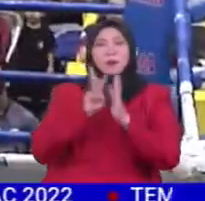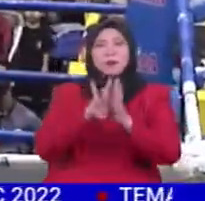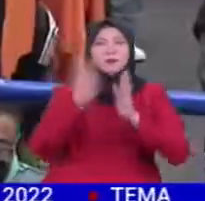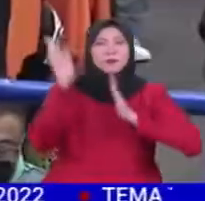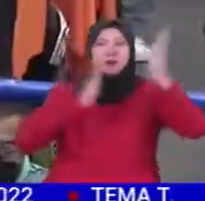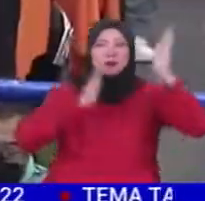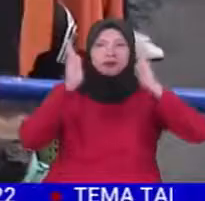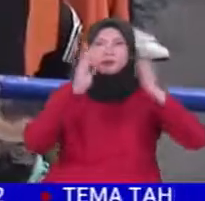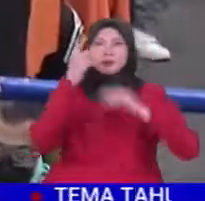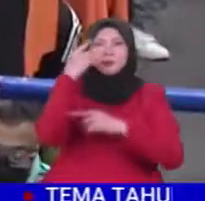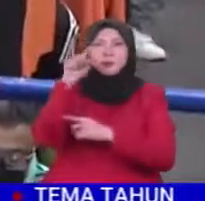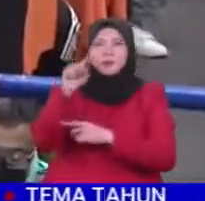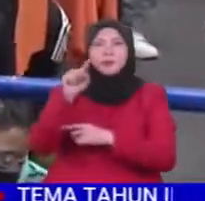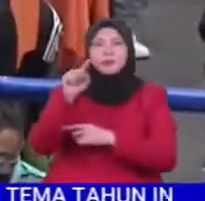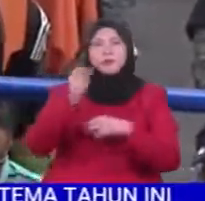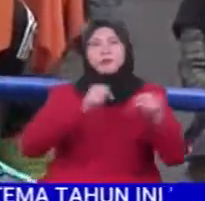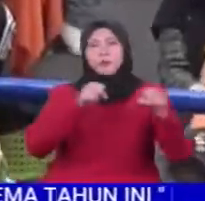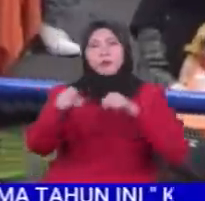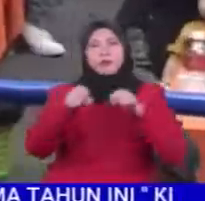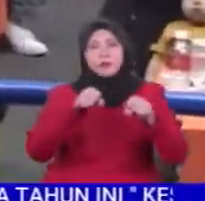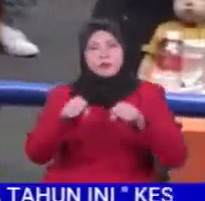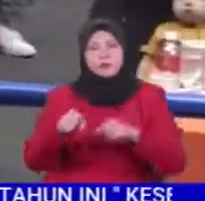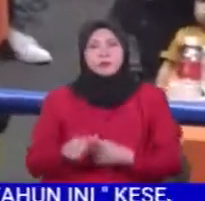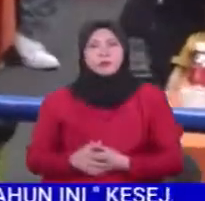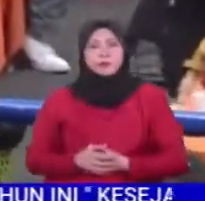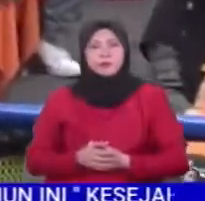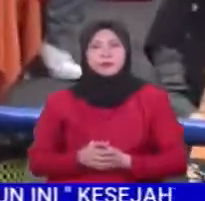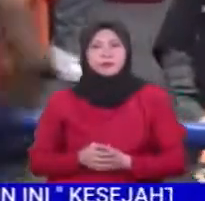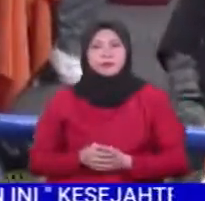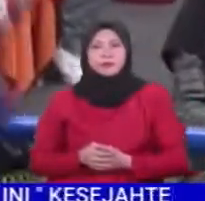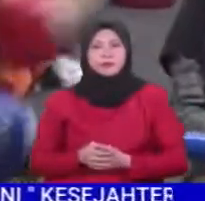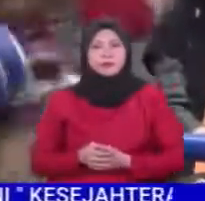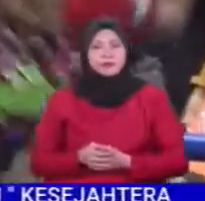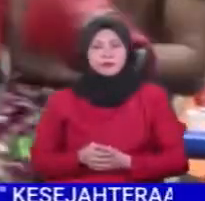Malaysia dalam acara Muay Thai.